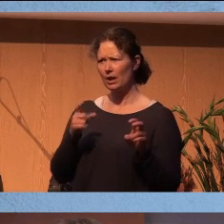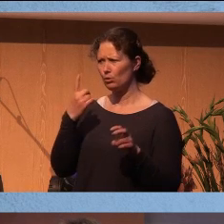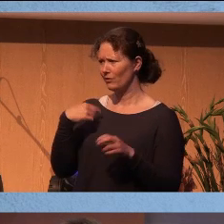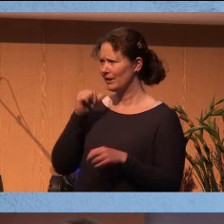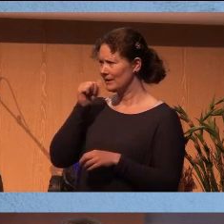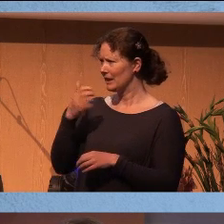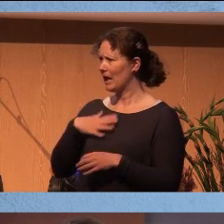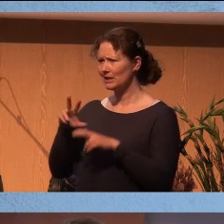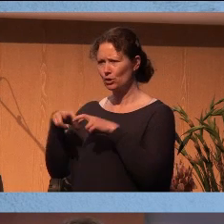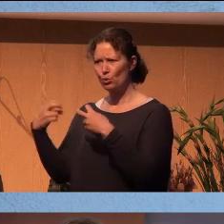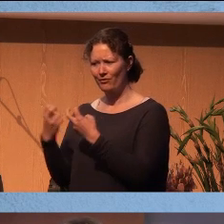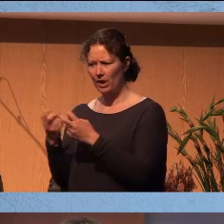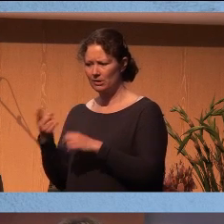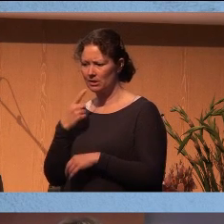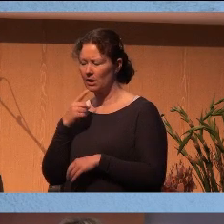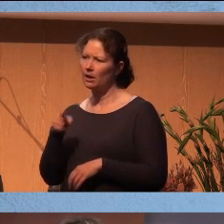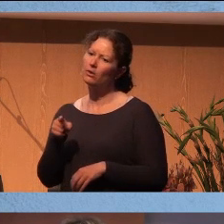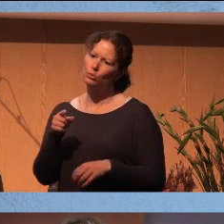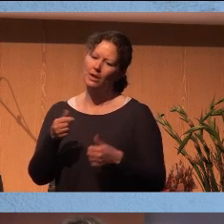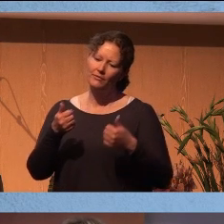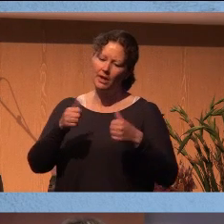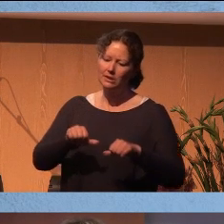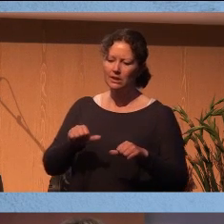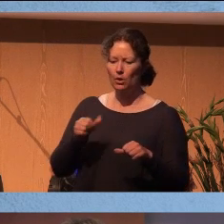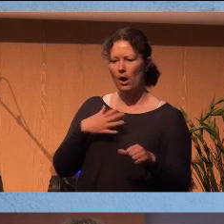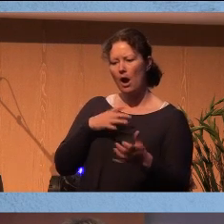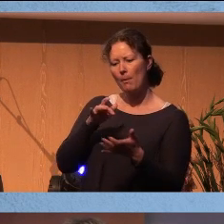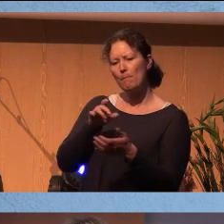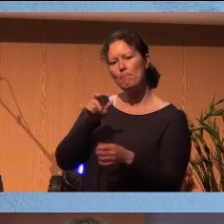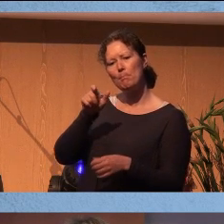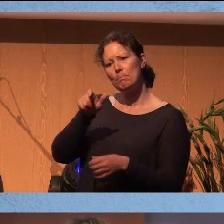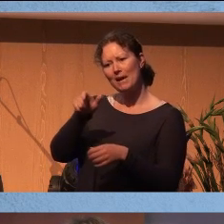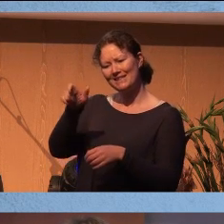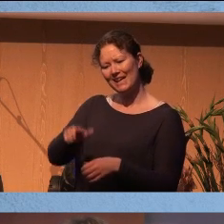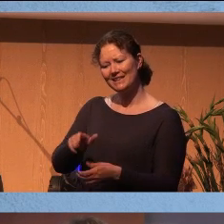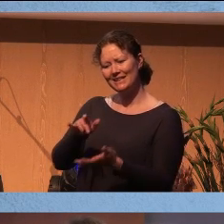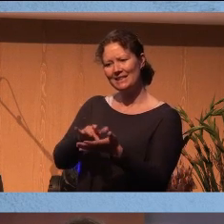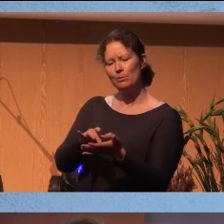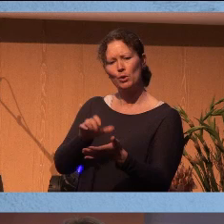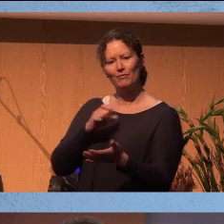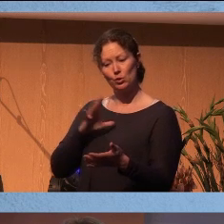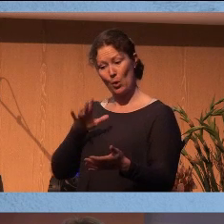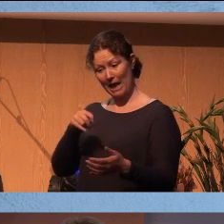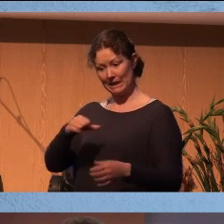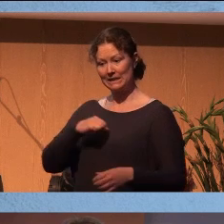tidligere helsekonferanse. Det vanskelig å sette pasienten I sentrum når du sitter deg selv.